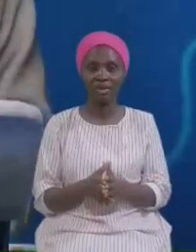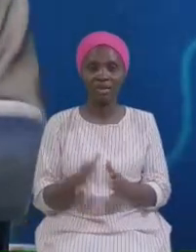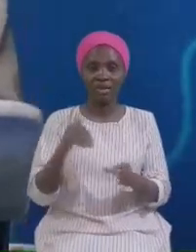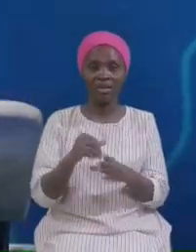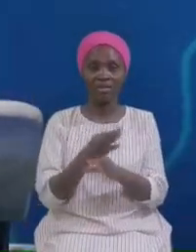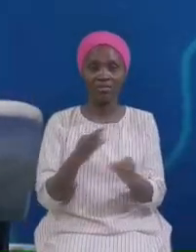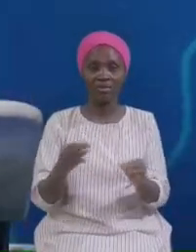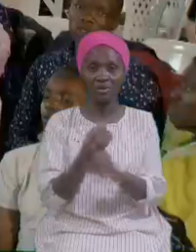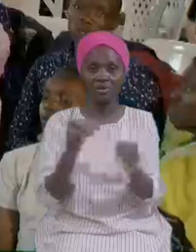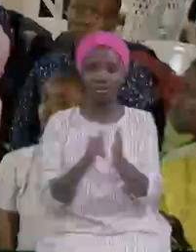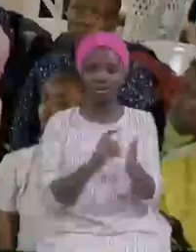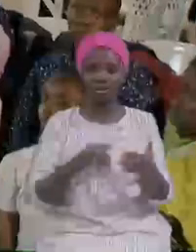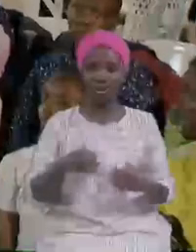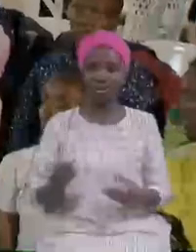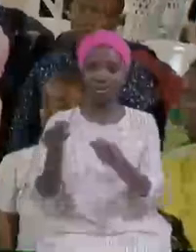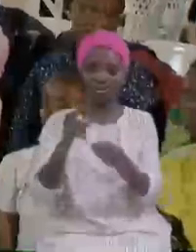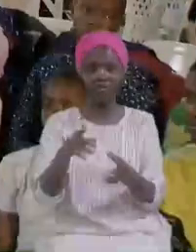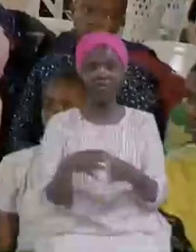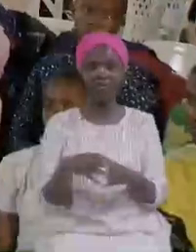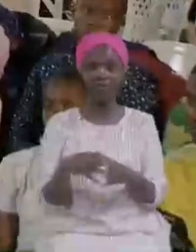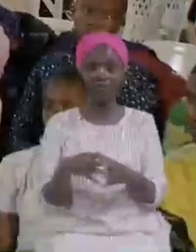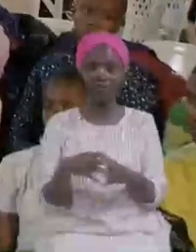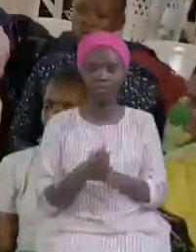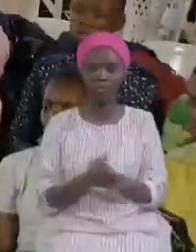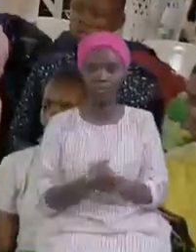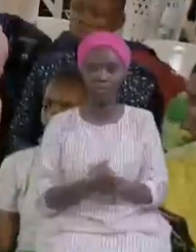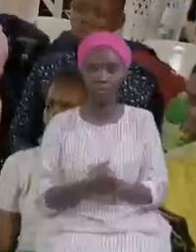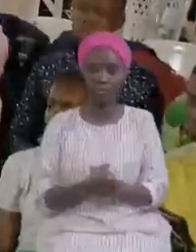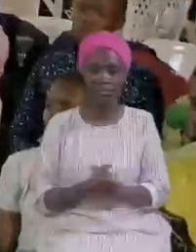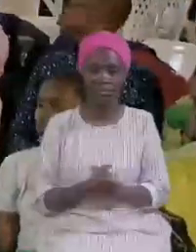le Seigneur vous a accordé maintenant.